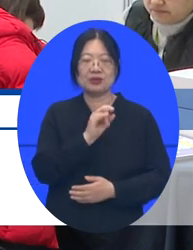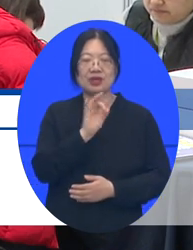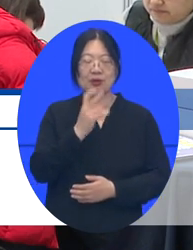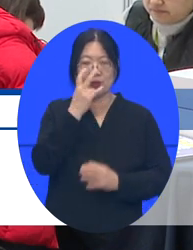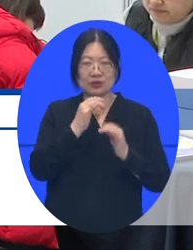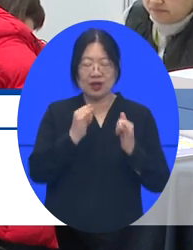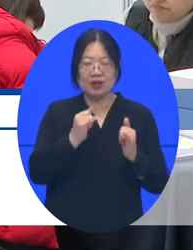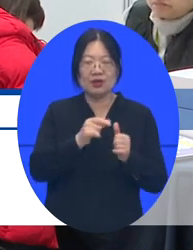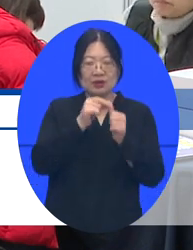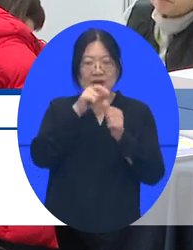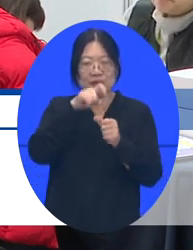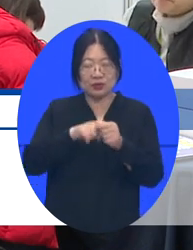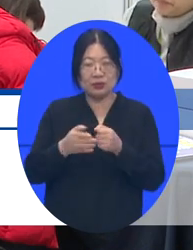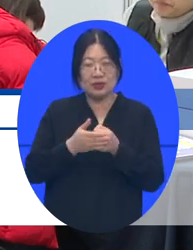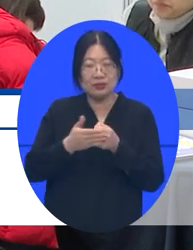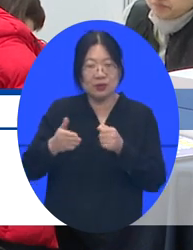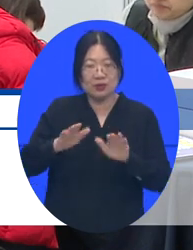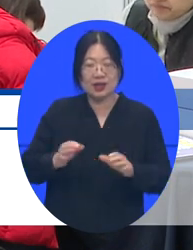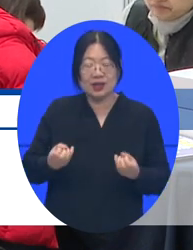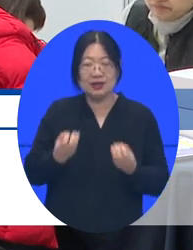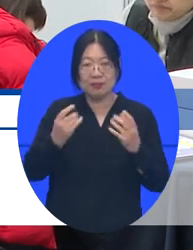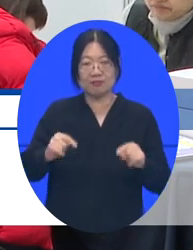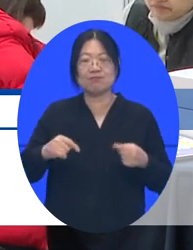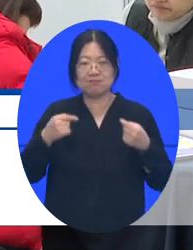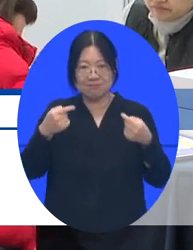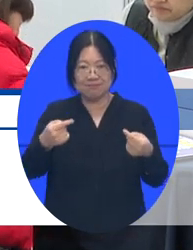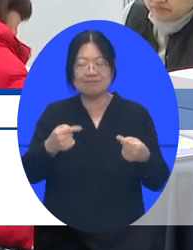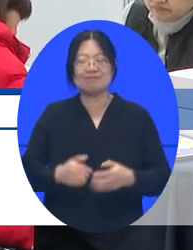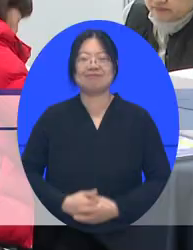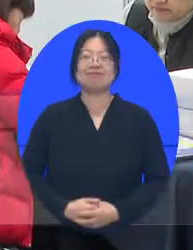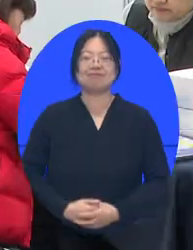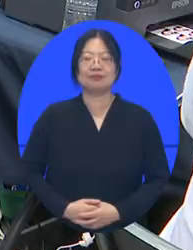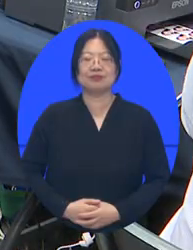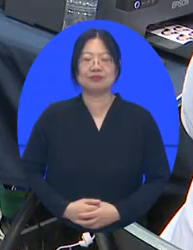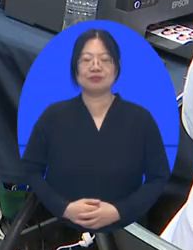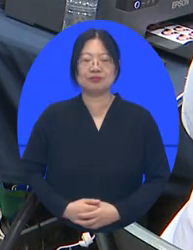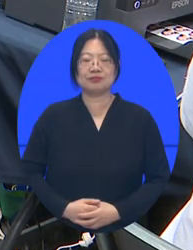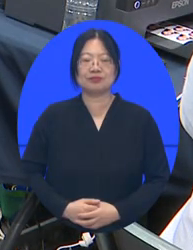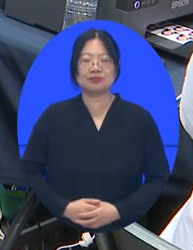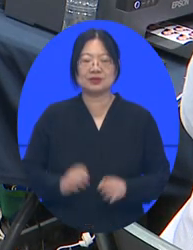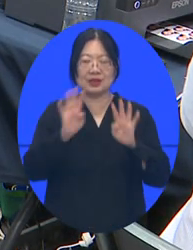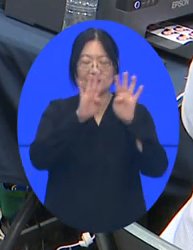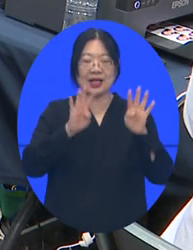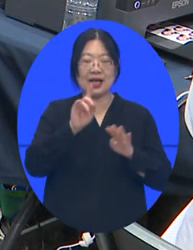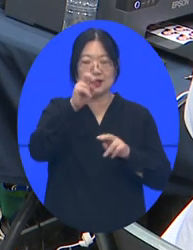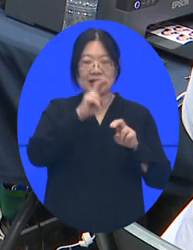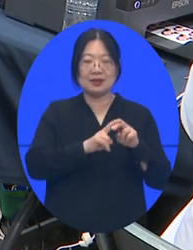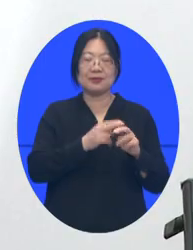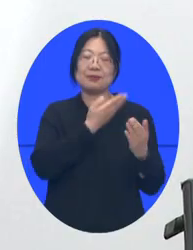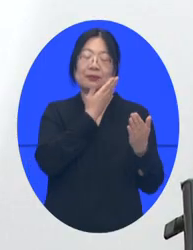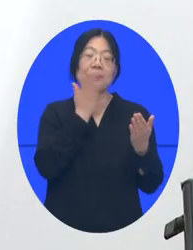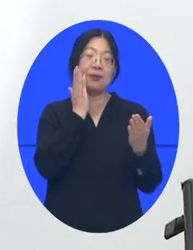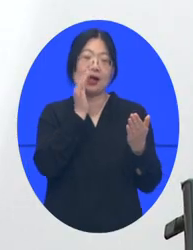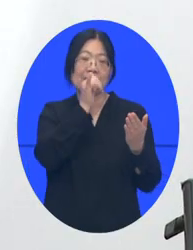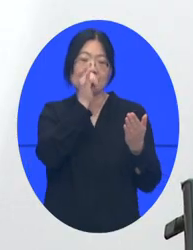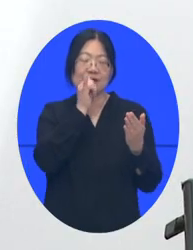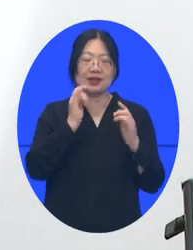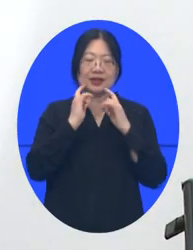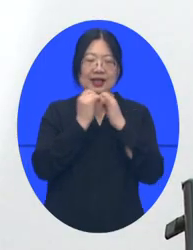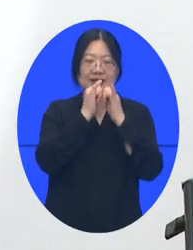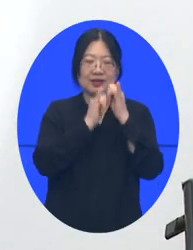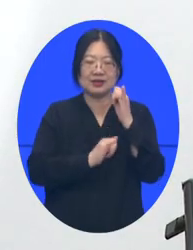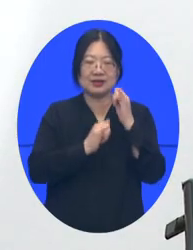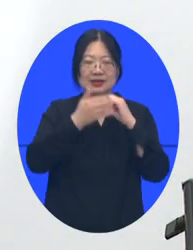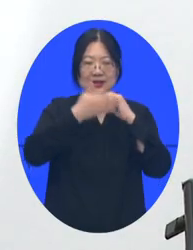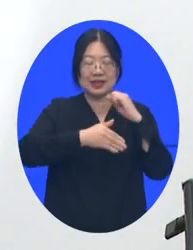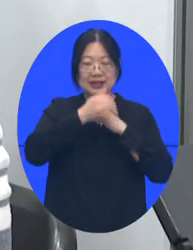보고자 오늘 행사에 참여하게 되었습니다. 박람회장 한편에는 메이크업을 받고 이력서